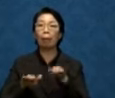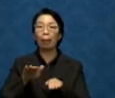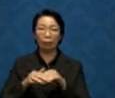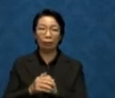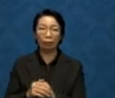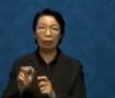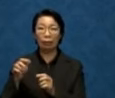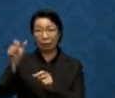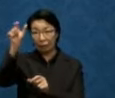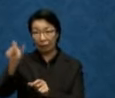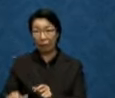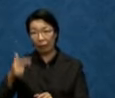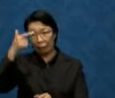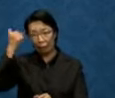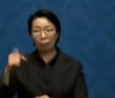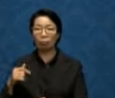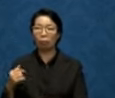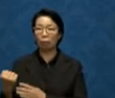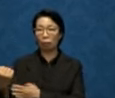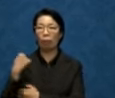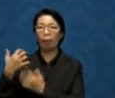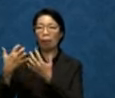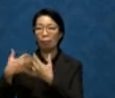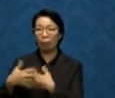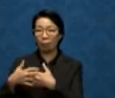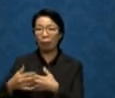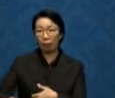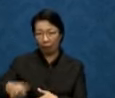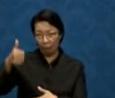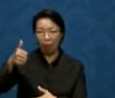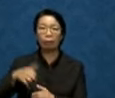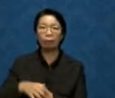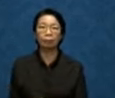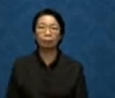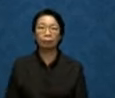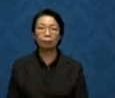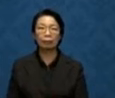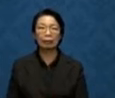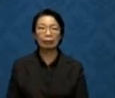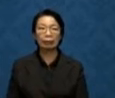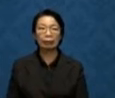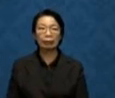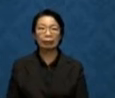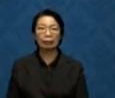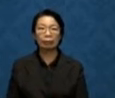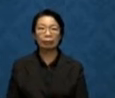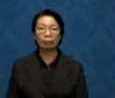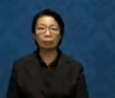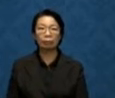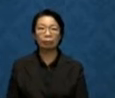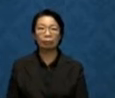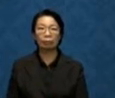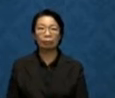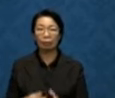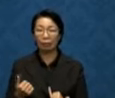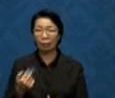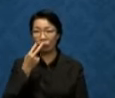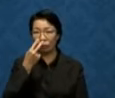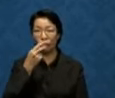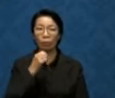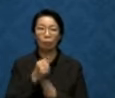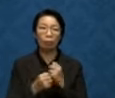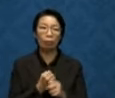นะครับสีดำก็คือกำลังการผลิตตามสัญญานะครับซึ่งอ่ายกตัวอย่างในปีพ.ศ